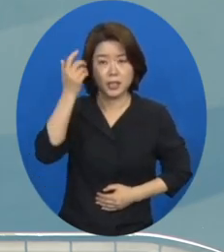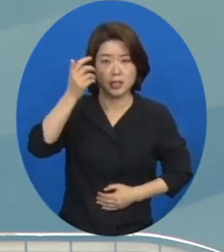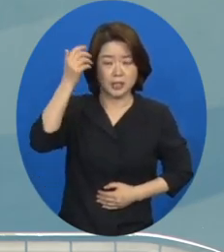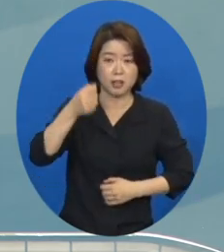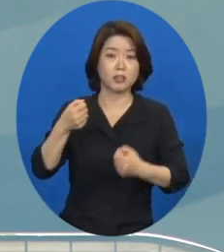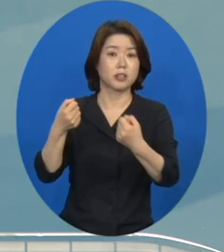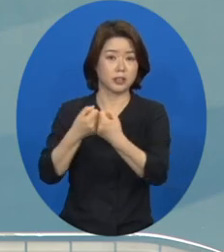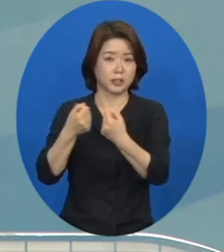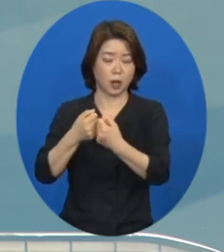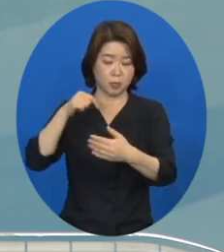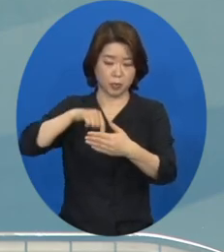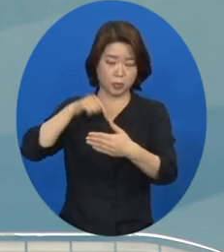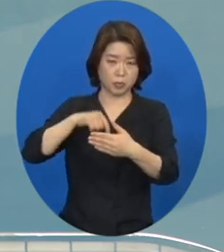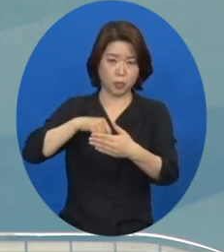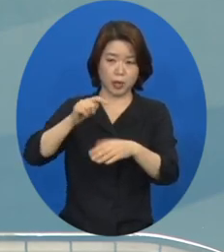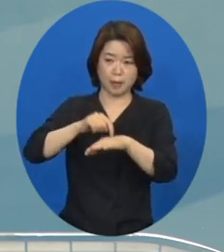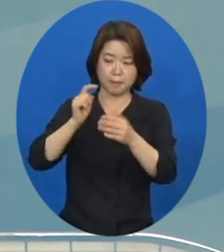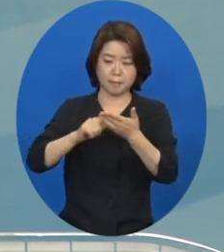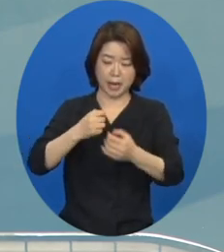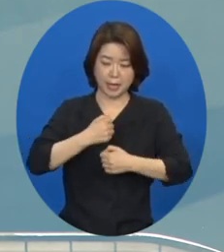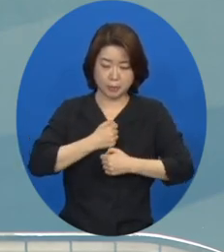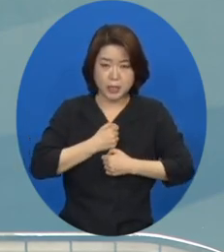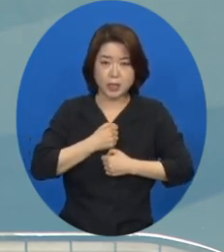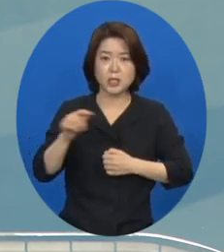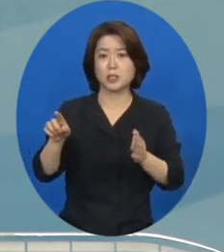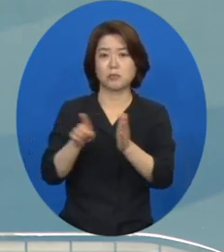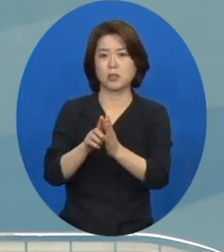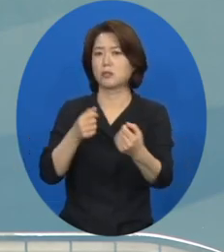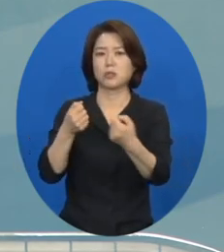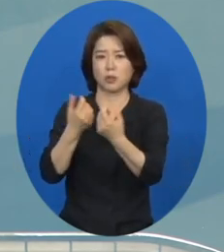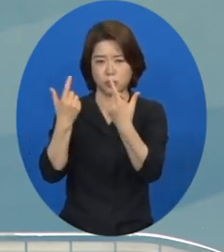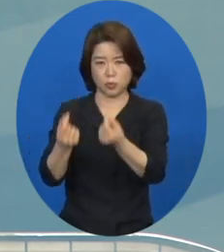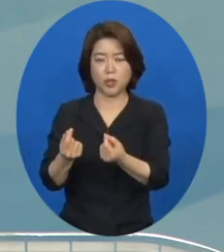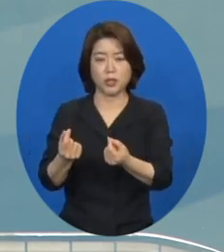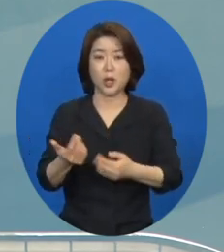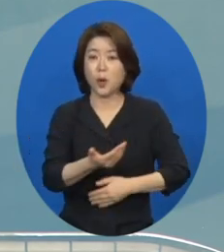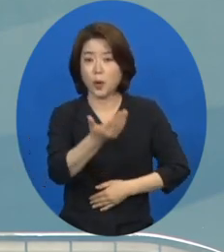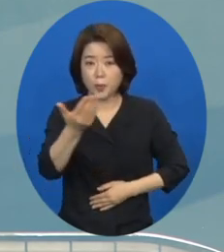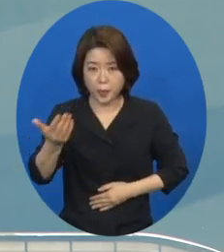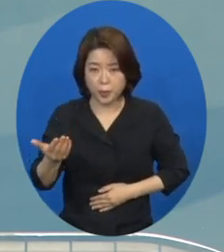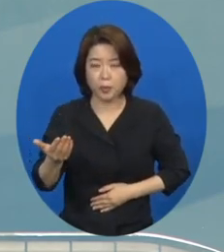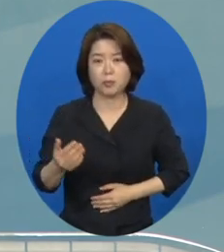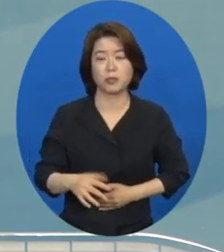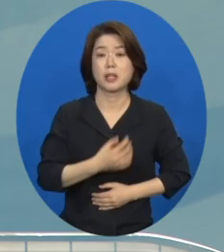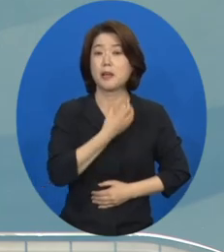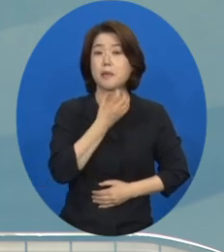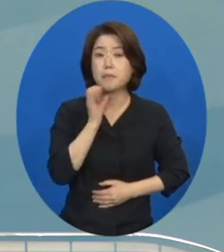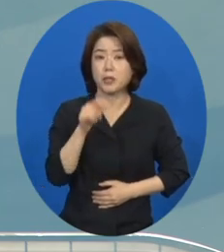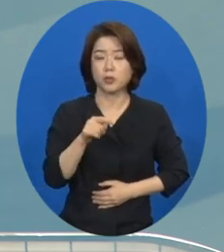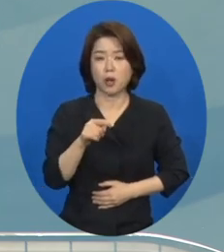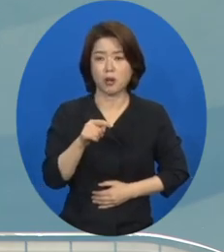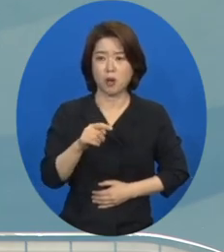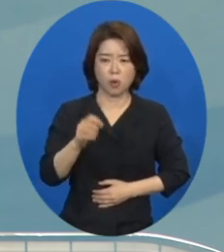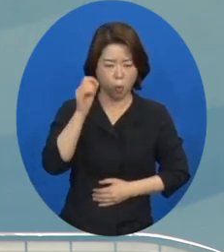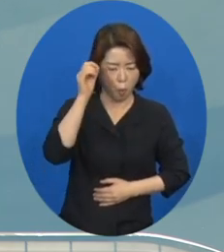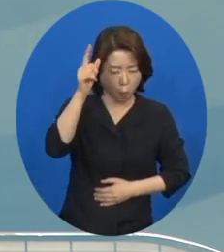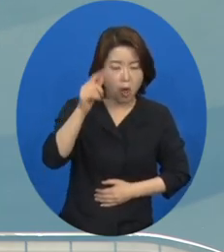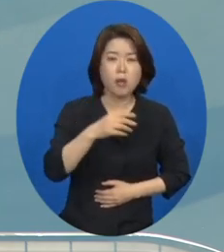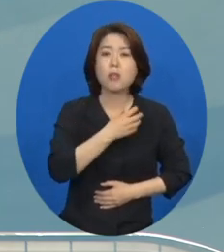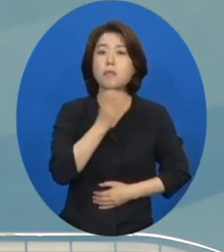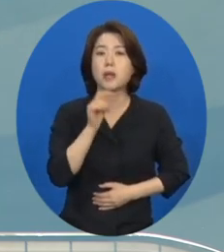싸움, 우리 속에 마음을 지키는 이건 믿음의 싸움이에요. 여러분, 베드로가 그 대단했던 그